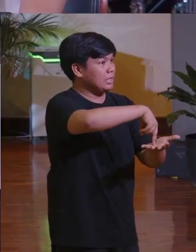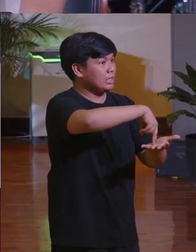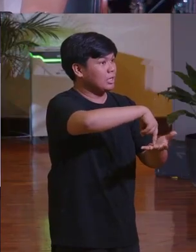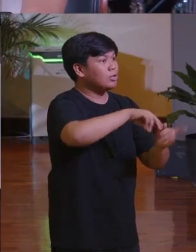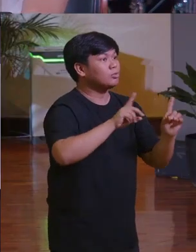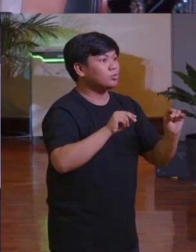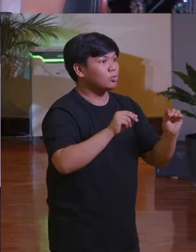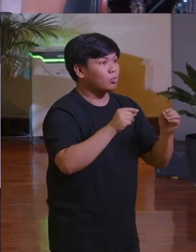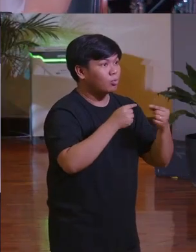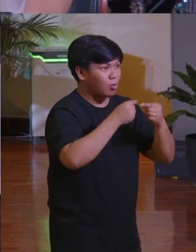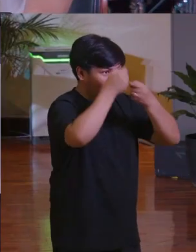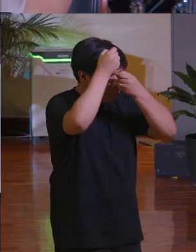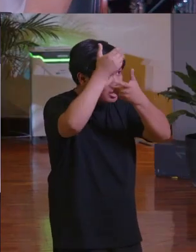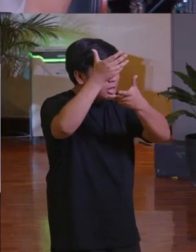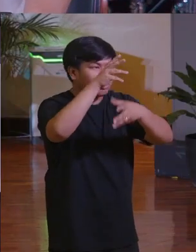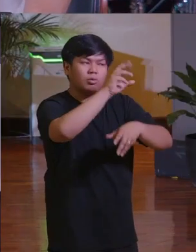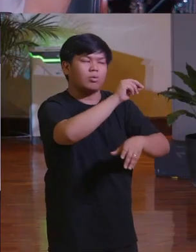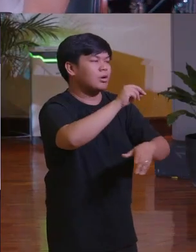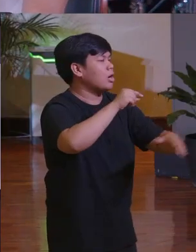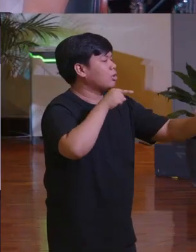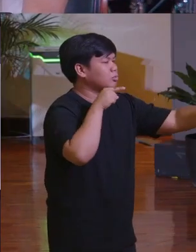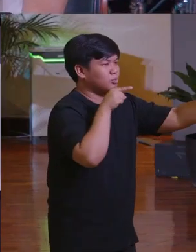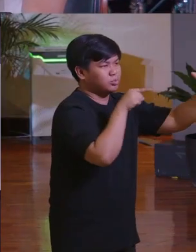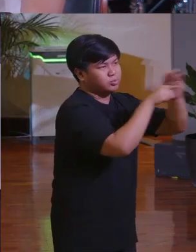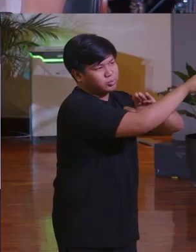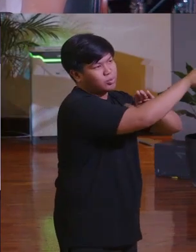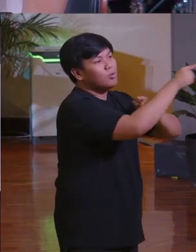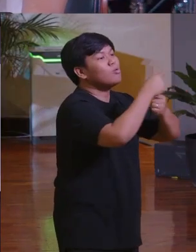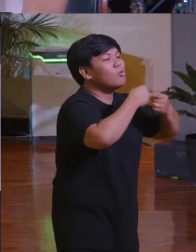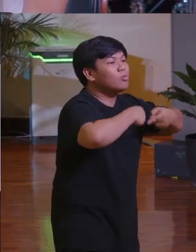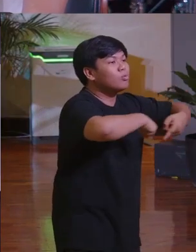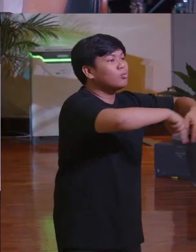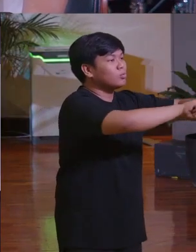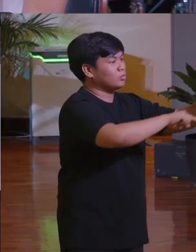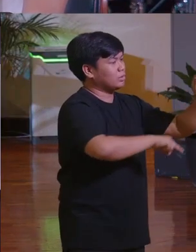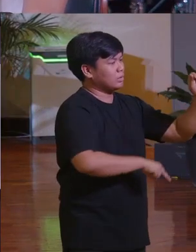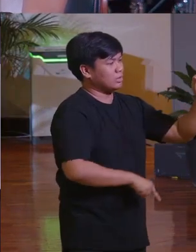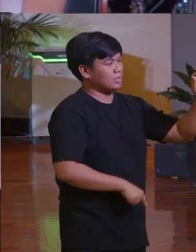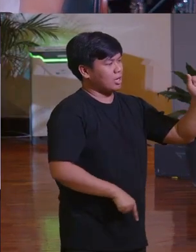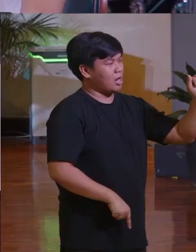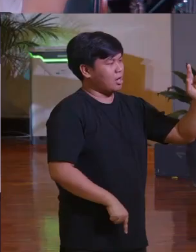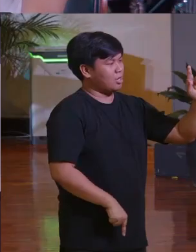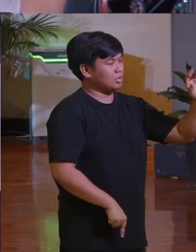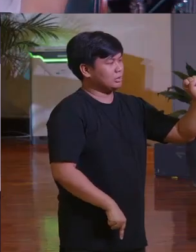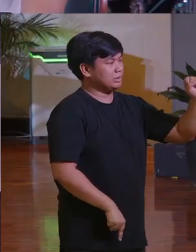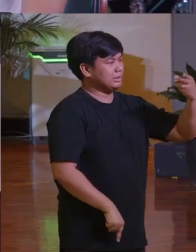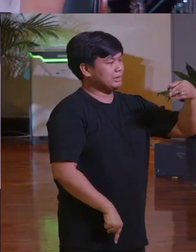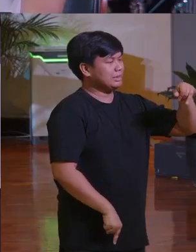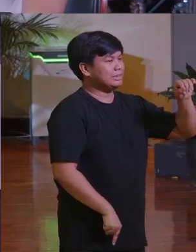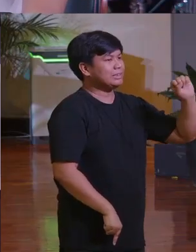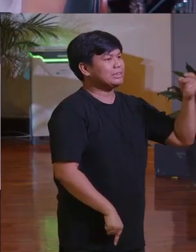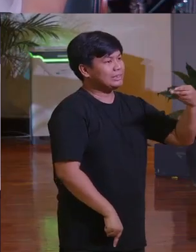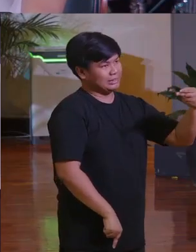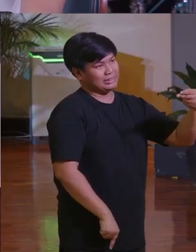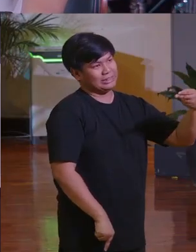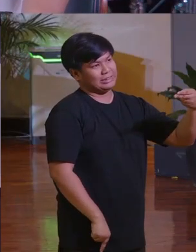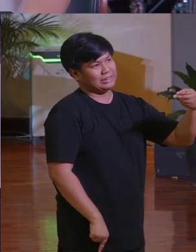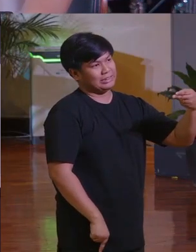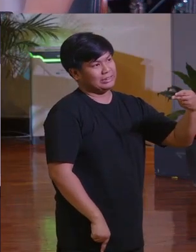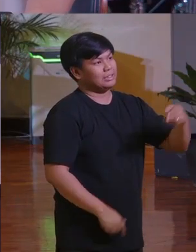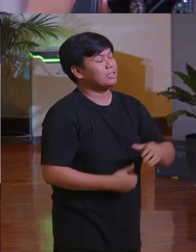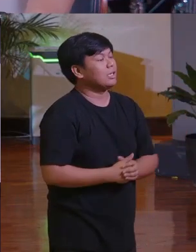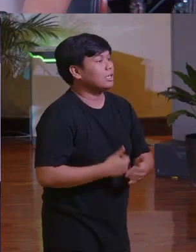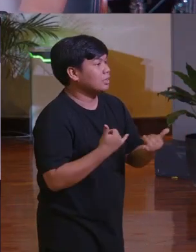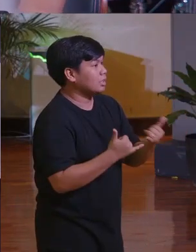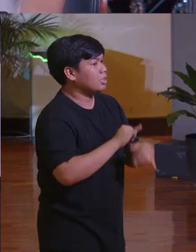flee to Tarshish from the presence of the Lord. He went down to Joppa. Ngayon po ang